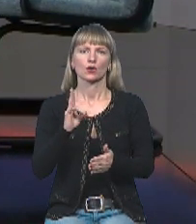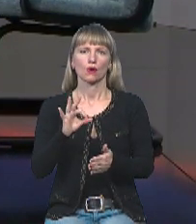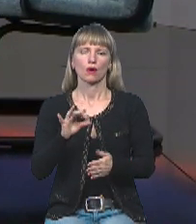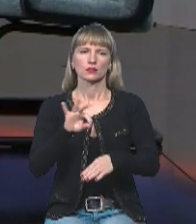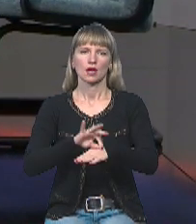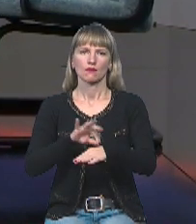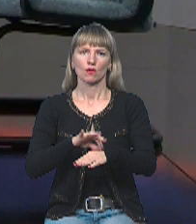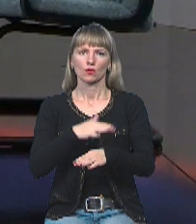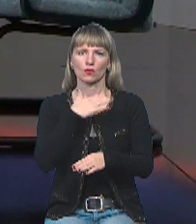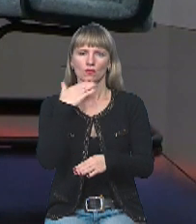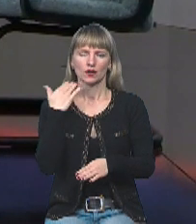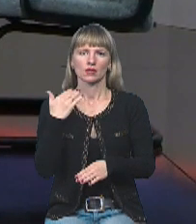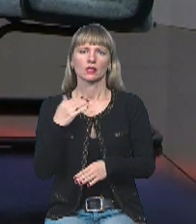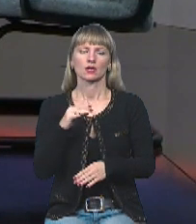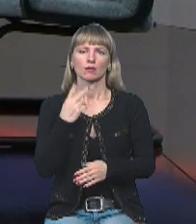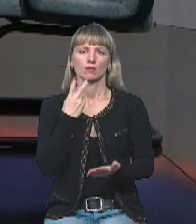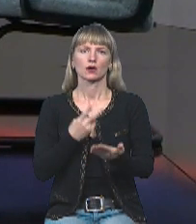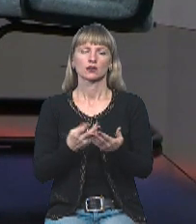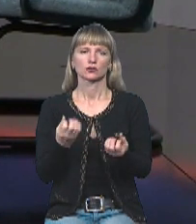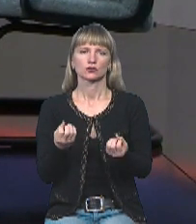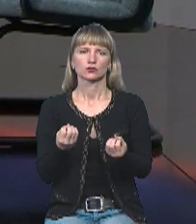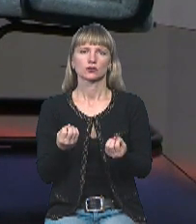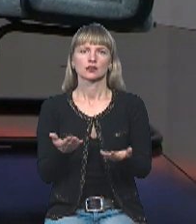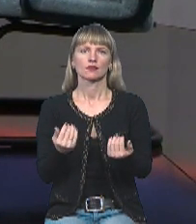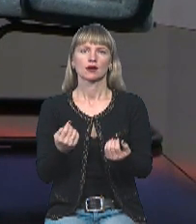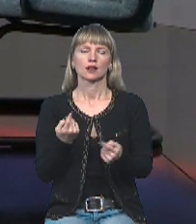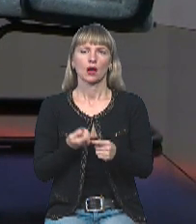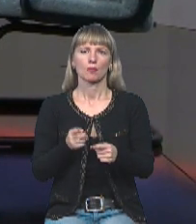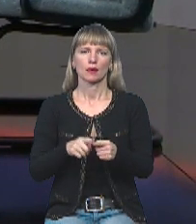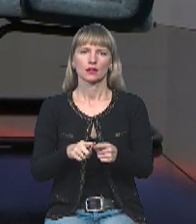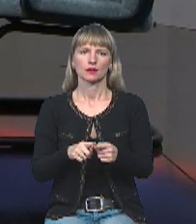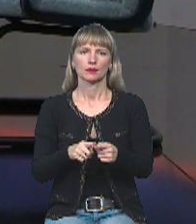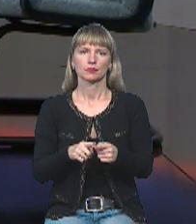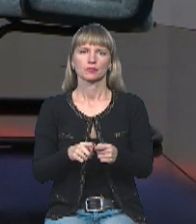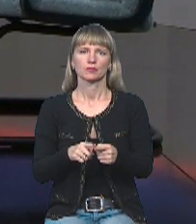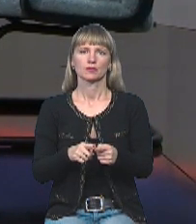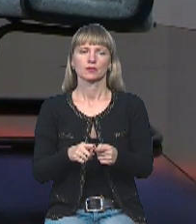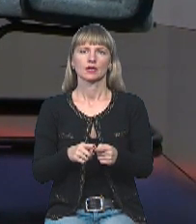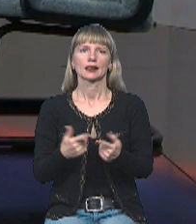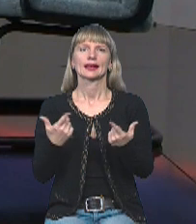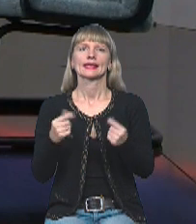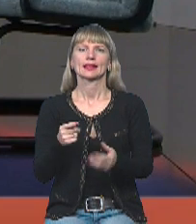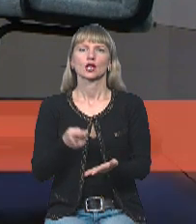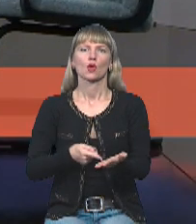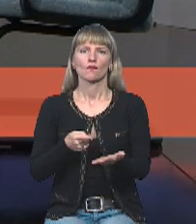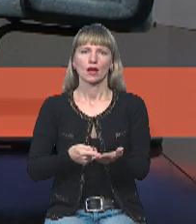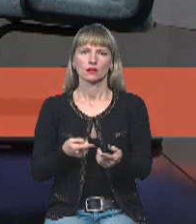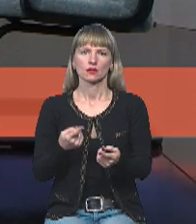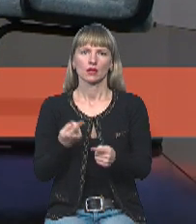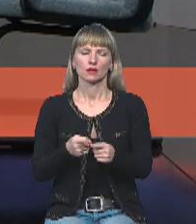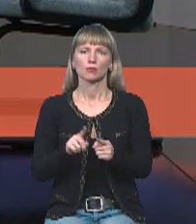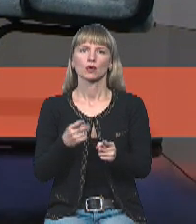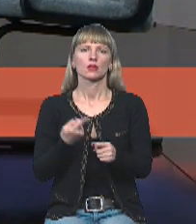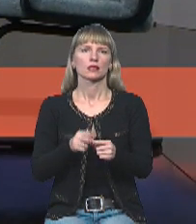підмонтували, отам, де ви показували просяну. Давайте трохи про це. Отже, де доведено, ким доведено, чому на